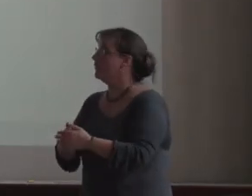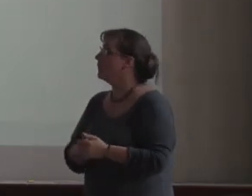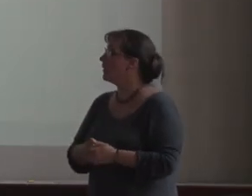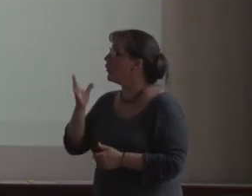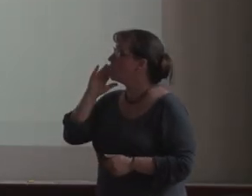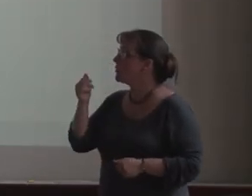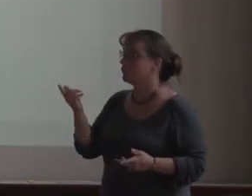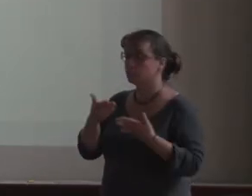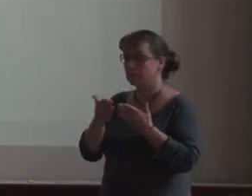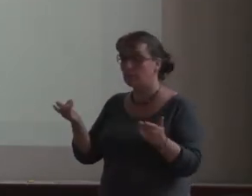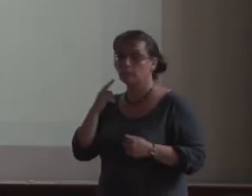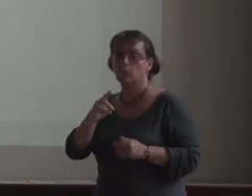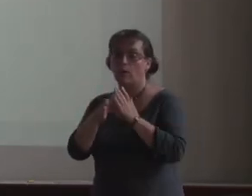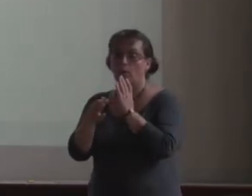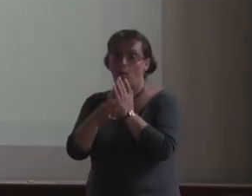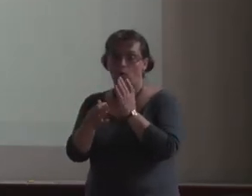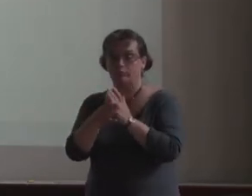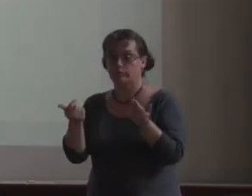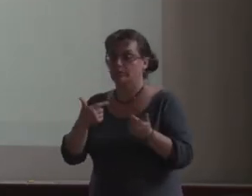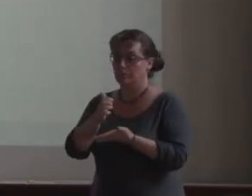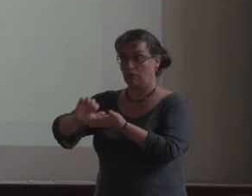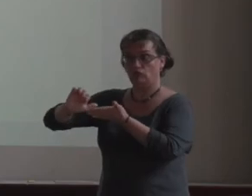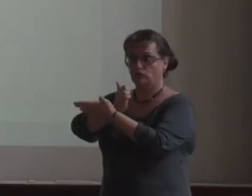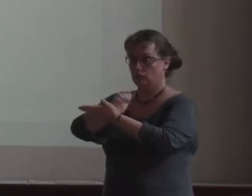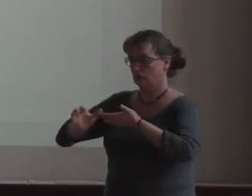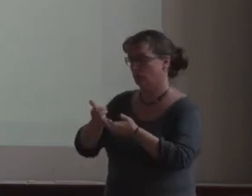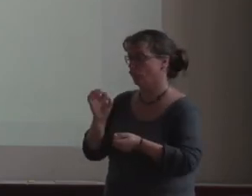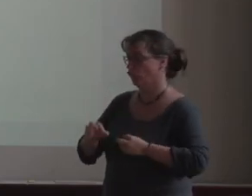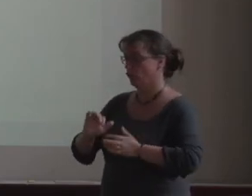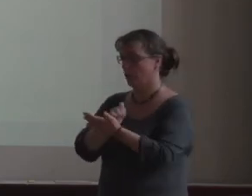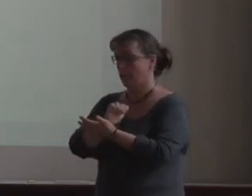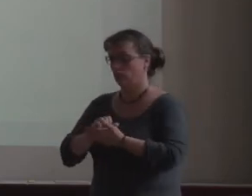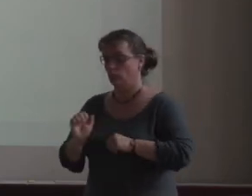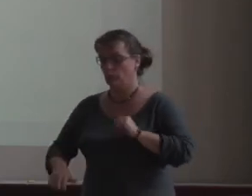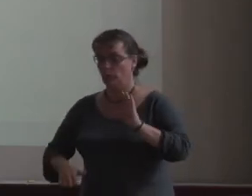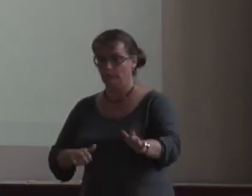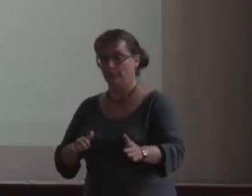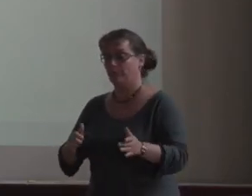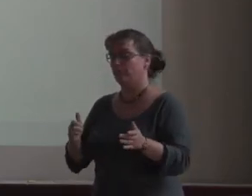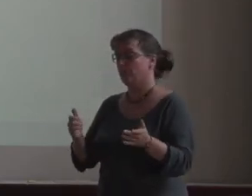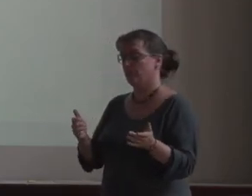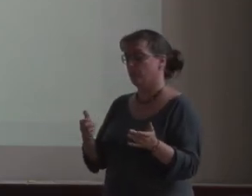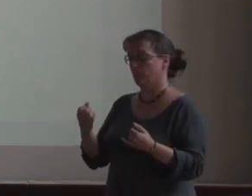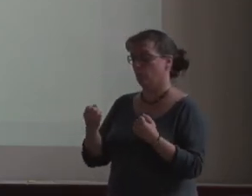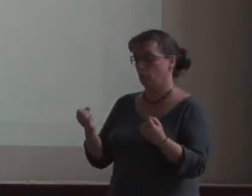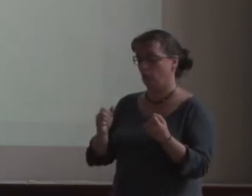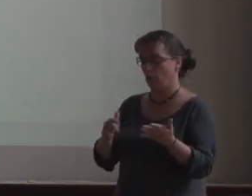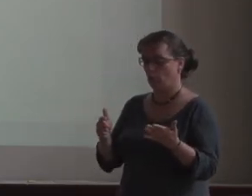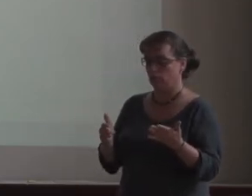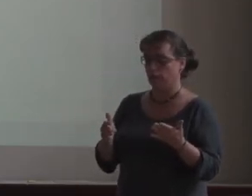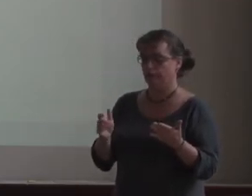qu'on est abonné, on a un petit badge. Et avec le petit badge, on va pouvoir louer une voiture à une